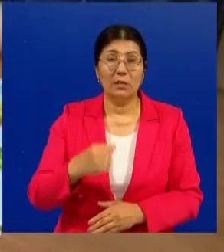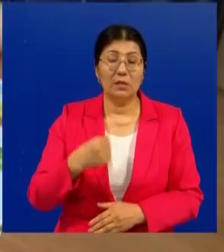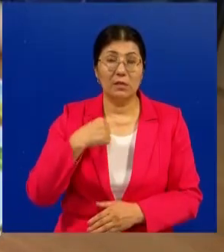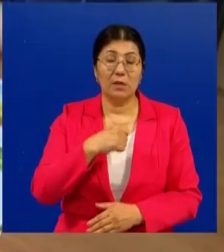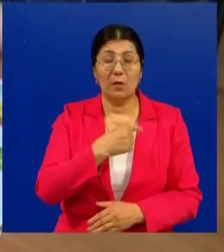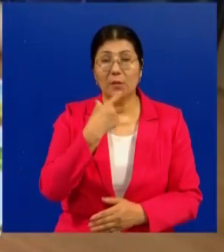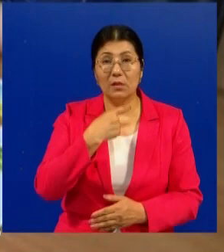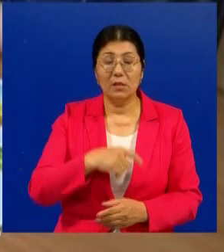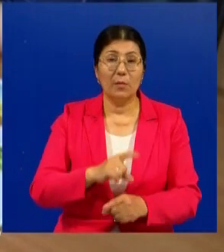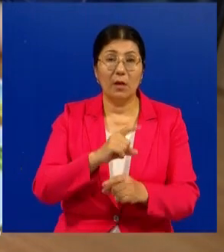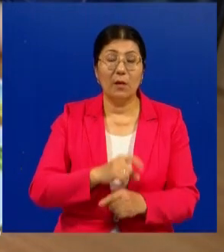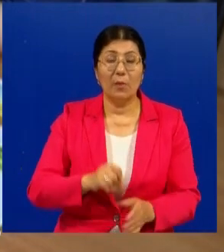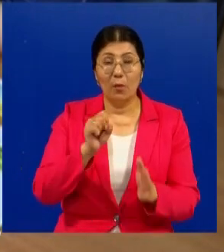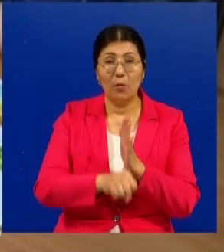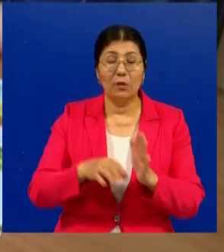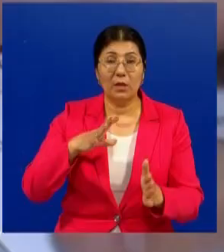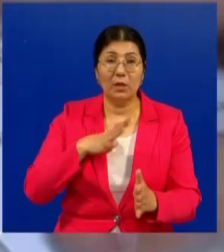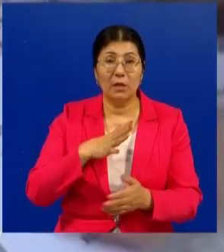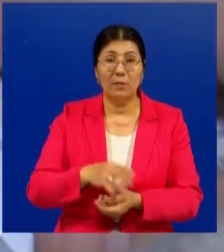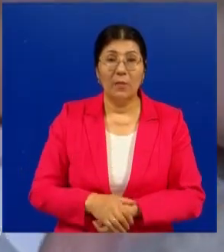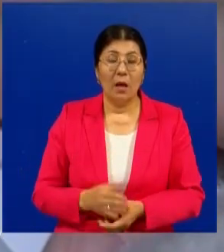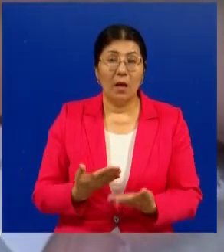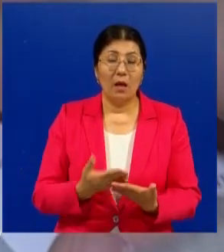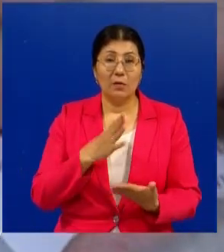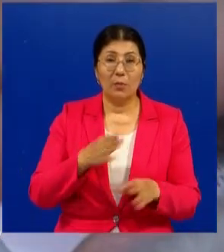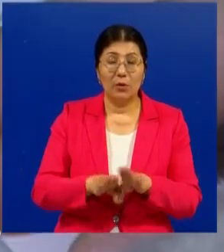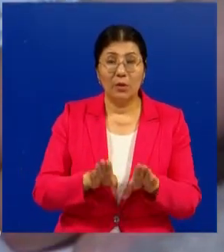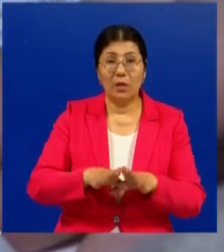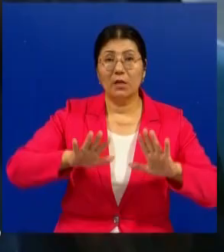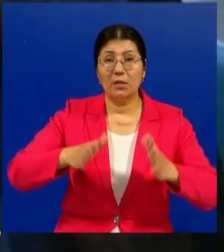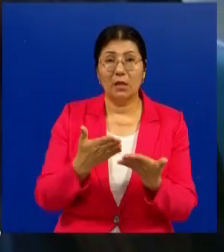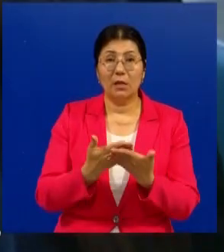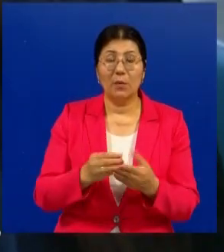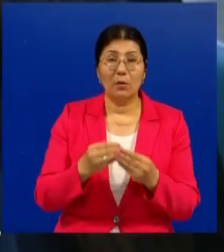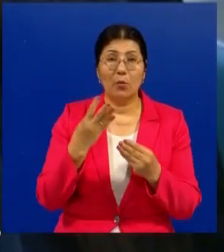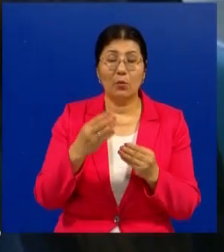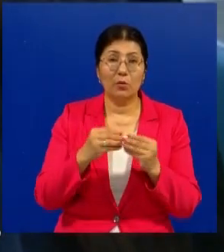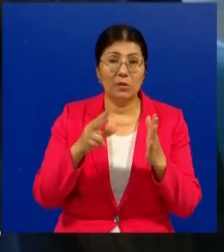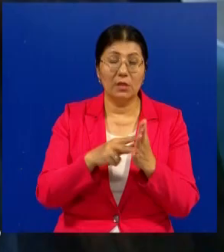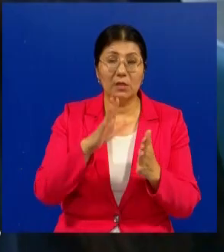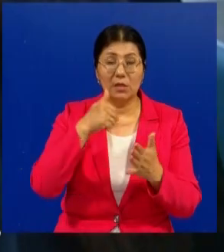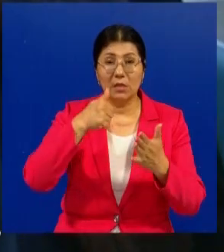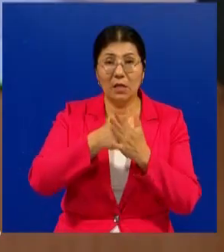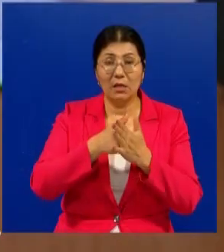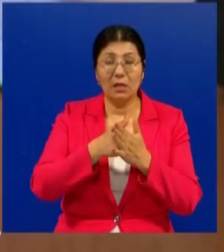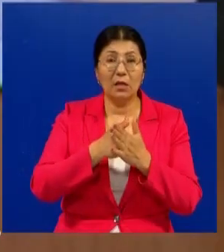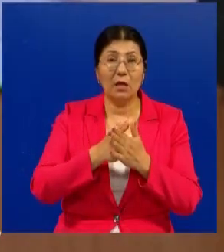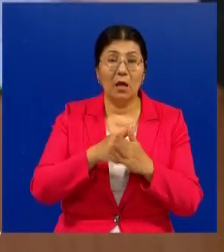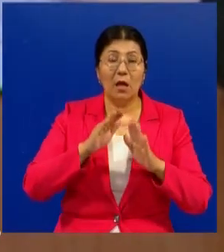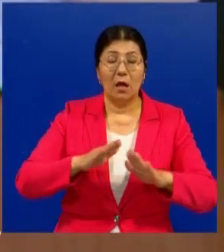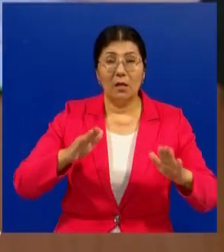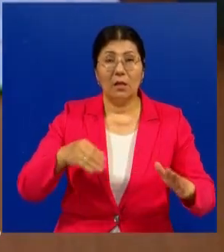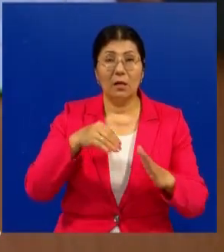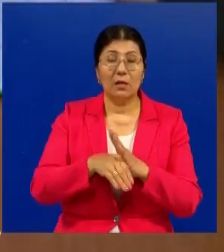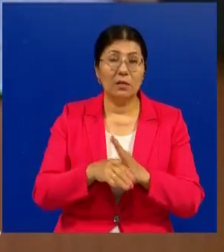өспірімді жауаптылар дер кезінде өлімнен арашалап қалды. Қазір мұндай келеңсіз жағдайлар 14 пен 18 жастағы жас өспірімдер арасында өршіп